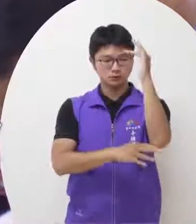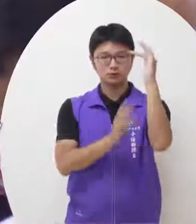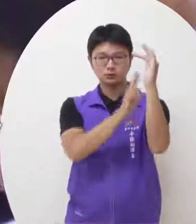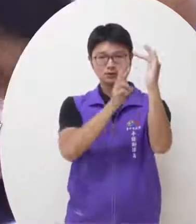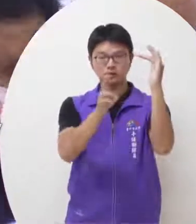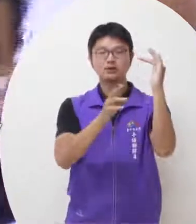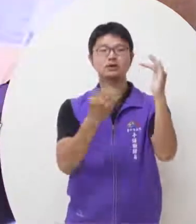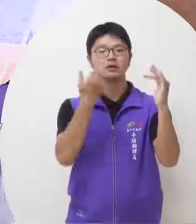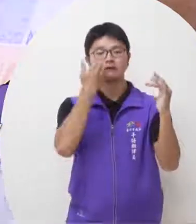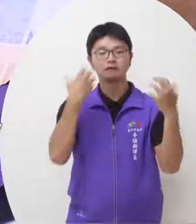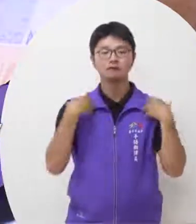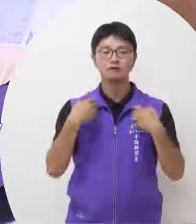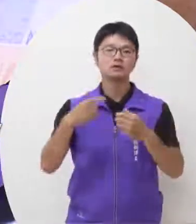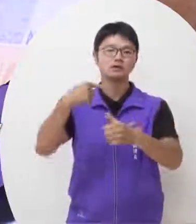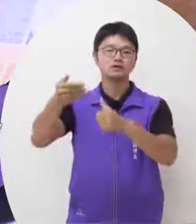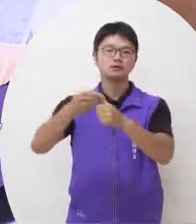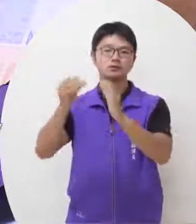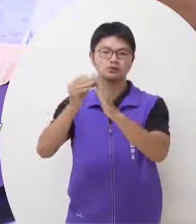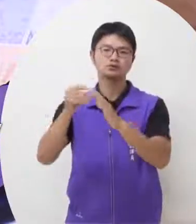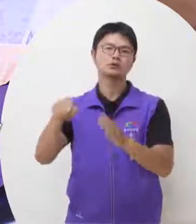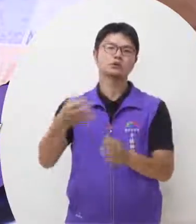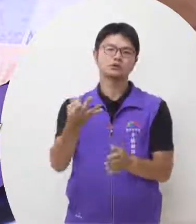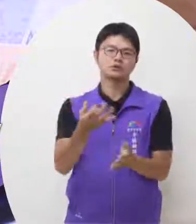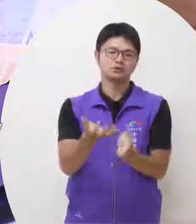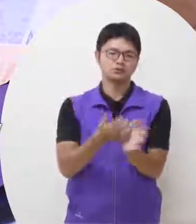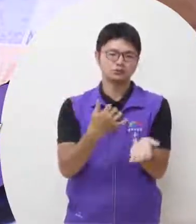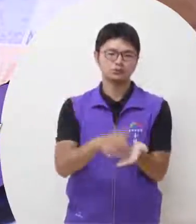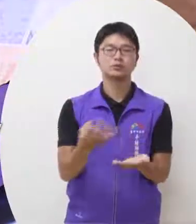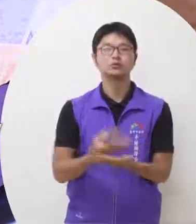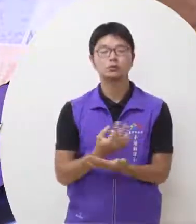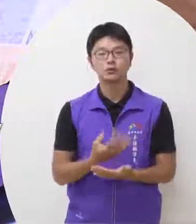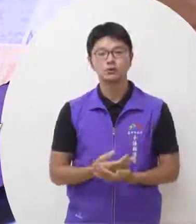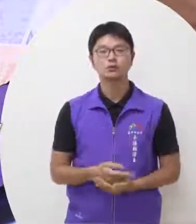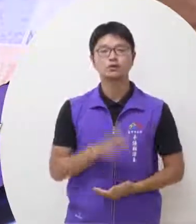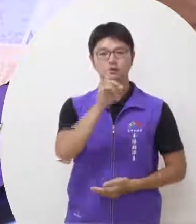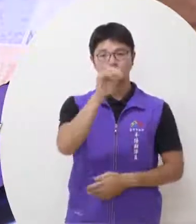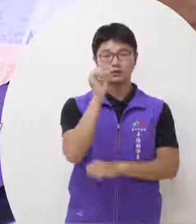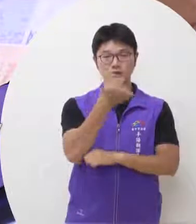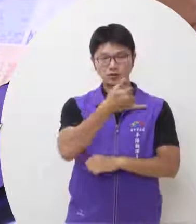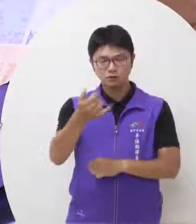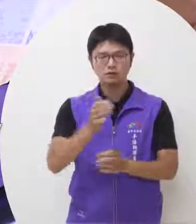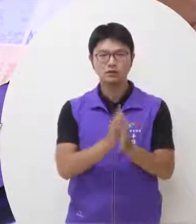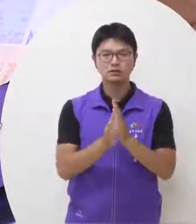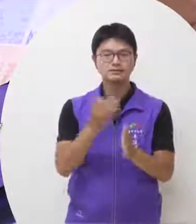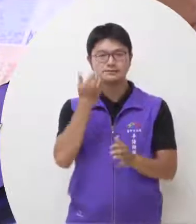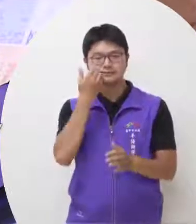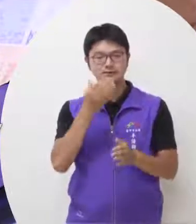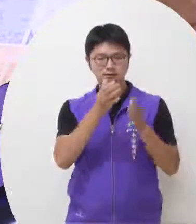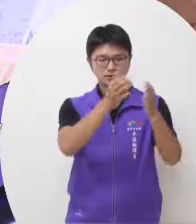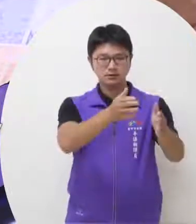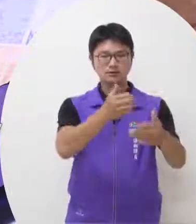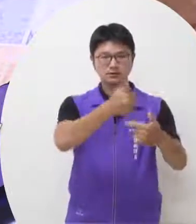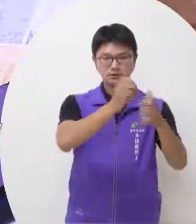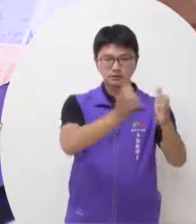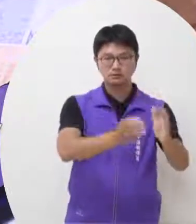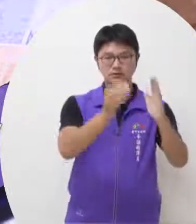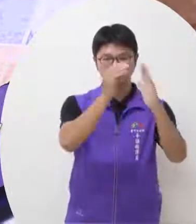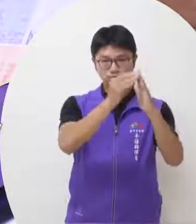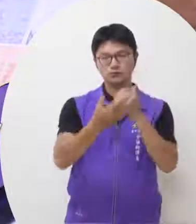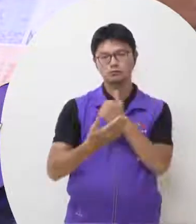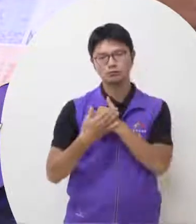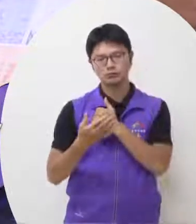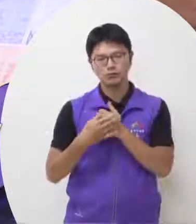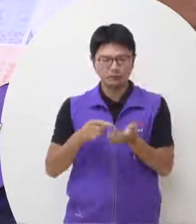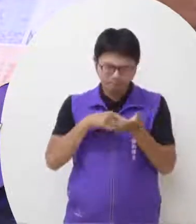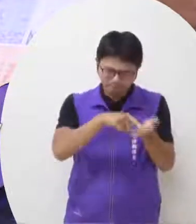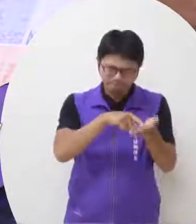教育局的那个经费往往是不够，幸亏我还有乃伦议员帮忙在建设局这边多少帮忙那个争取一点